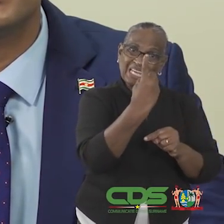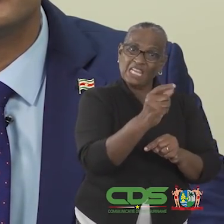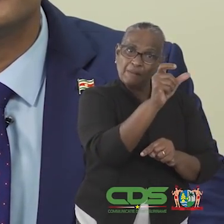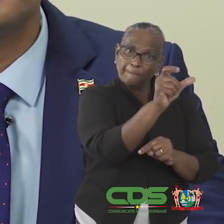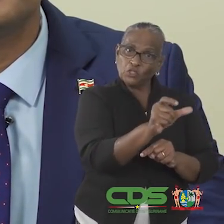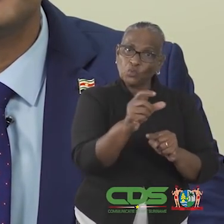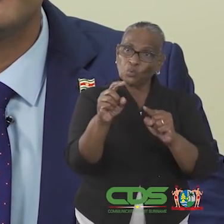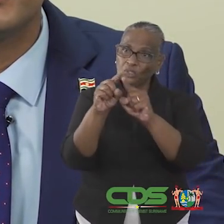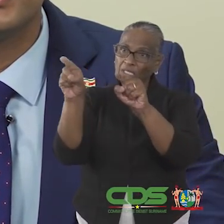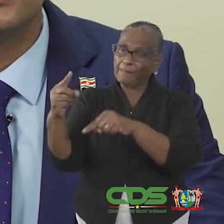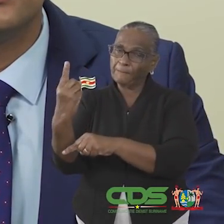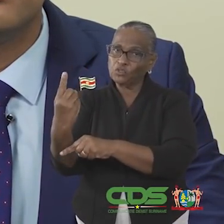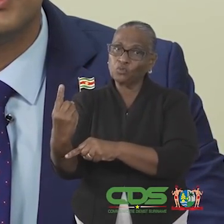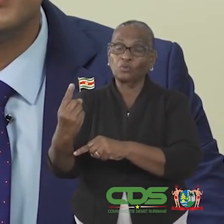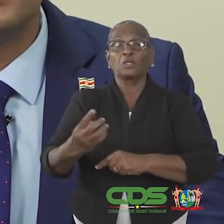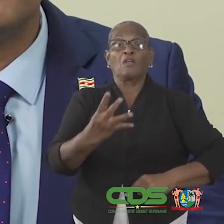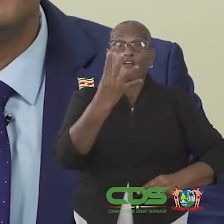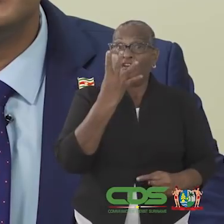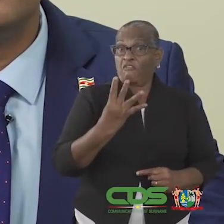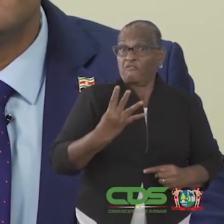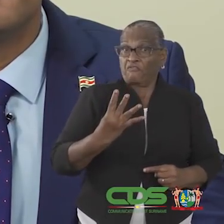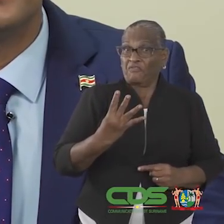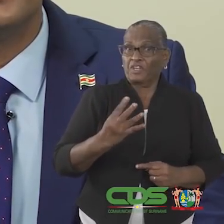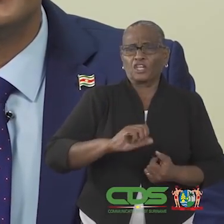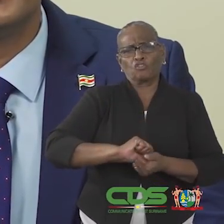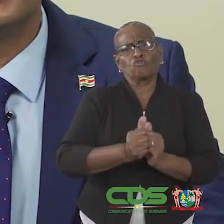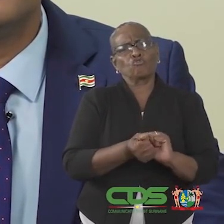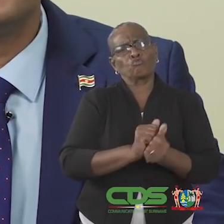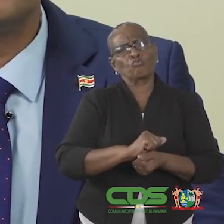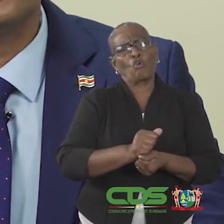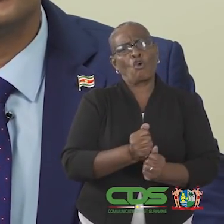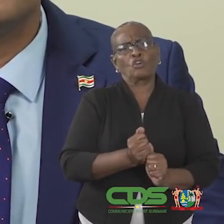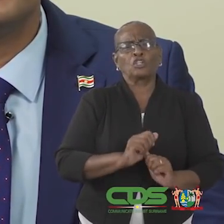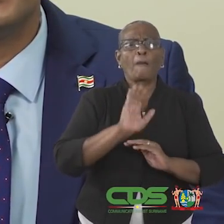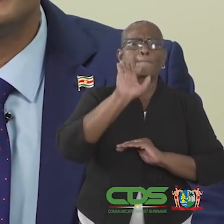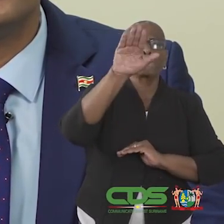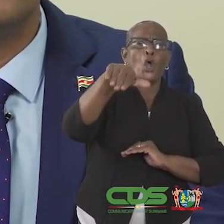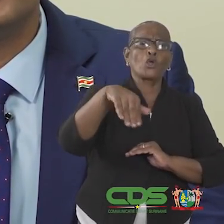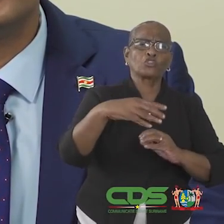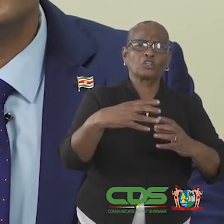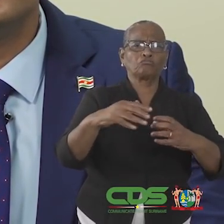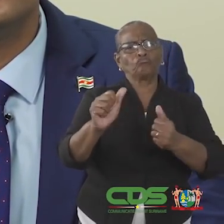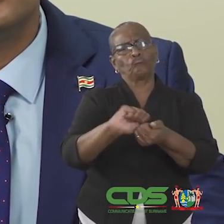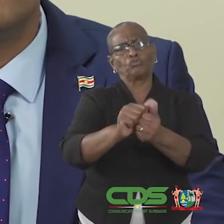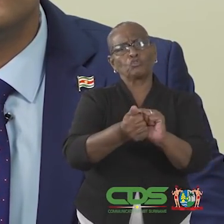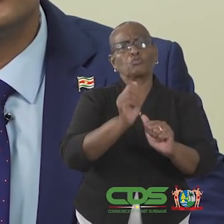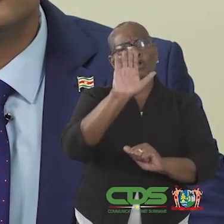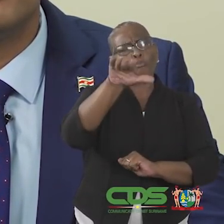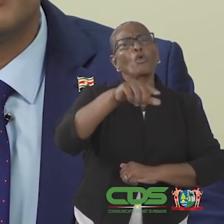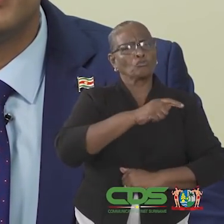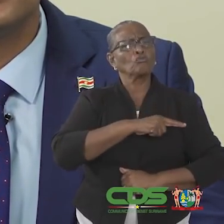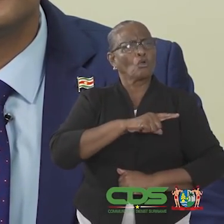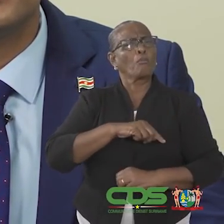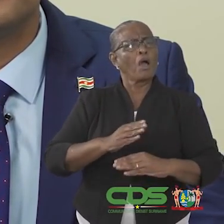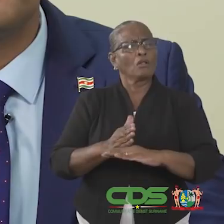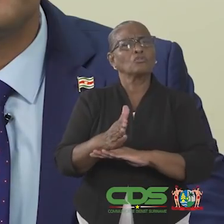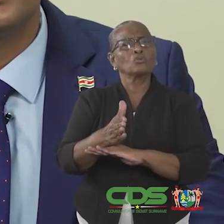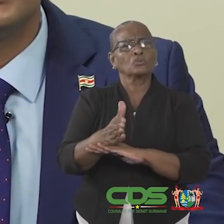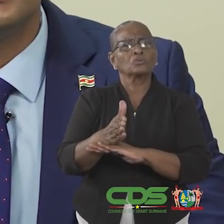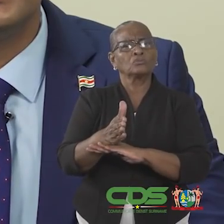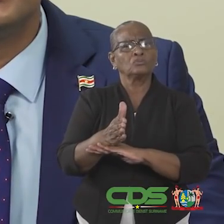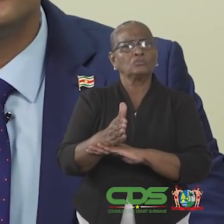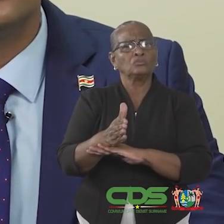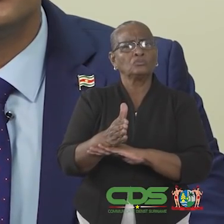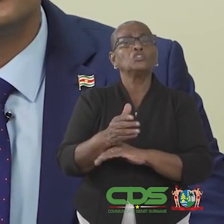tegelijkertijd. Maatregel 4. Recreatieve sportactiviteiten in de buitenlucht mogen normaal plaatsvinden.